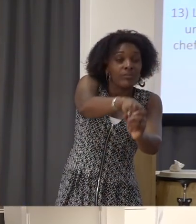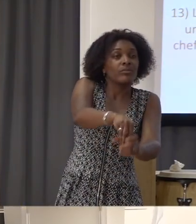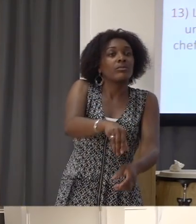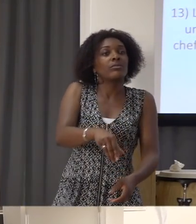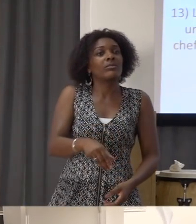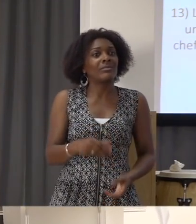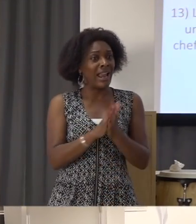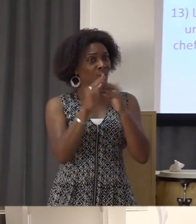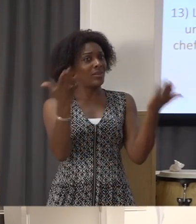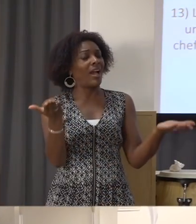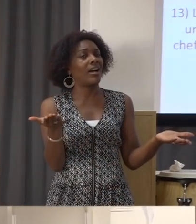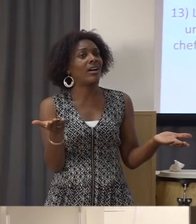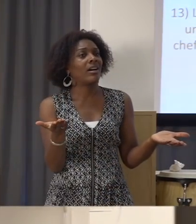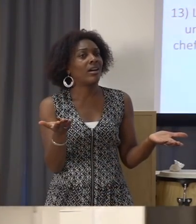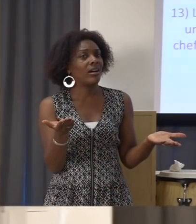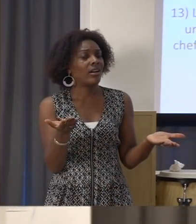Alléluia.